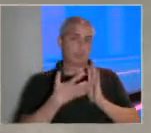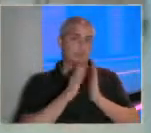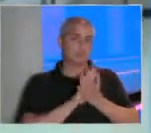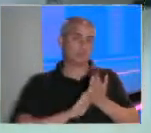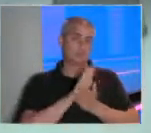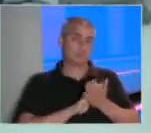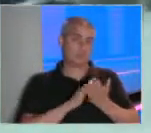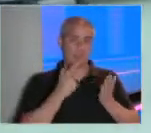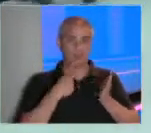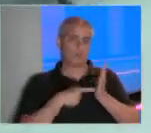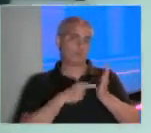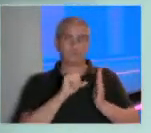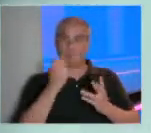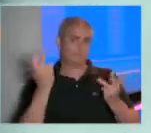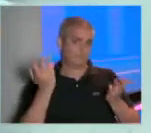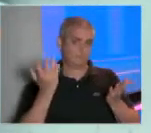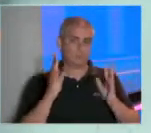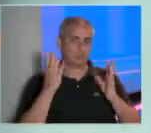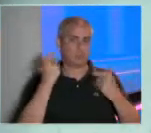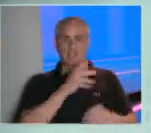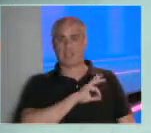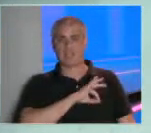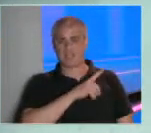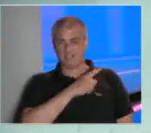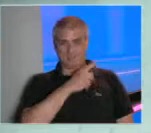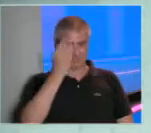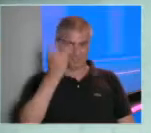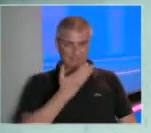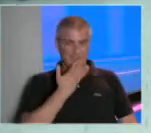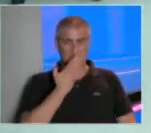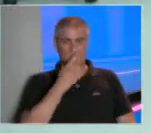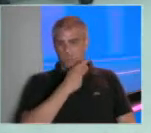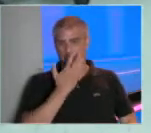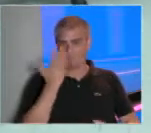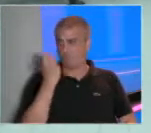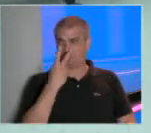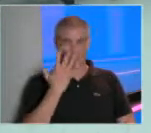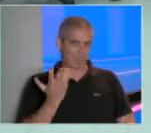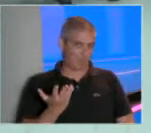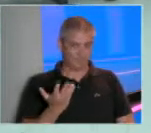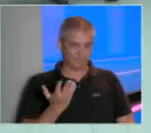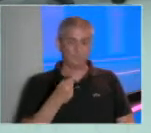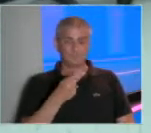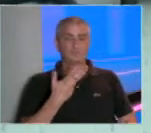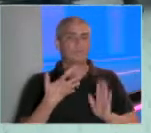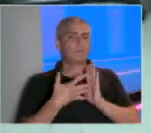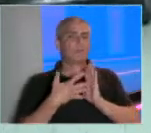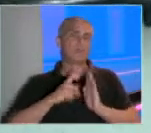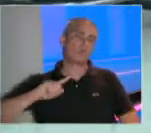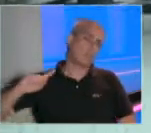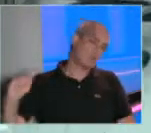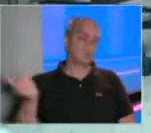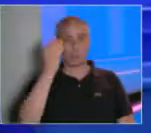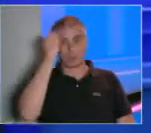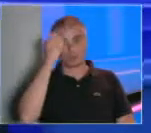אותם. הדוגמה הקלאסית היא כמובן מה שהיה בגימנסיה העברית, זה כבר בין שבועיים, שבו בדקו את כל